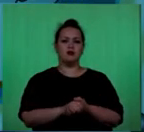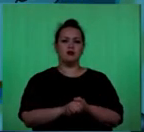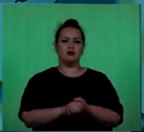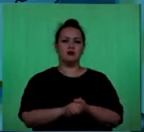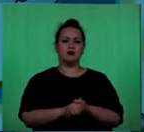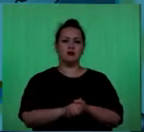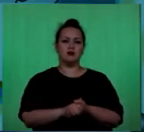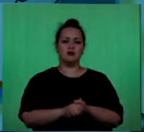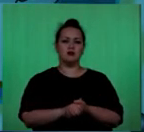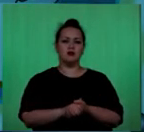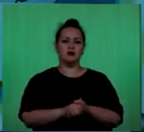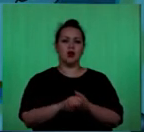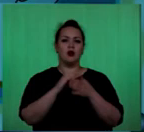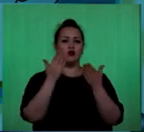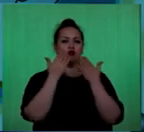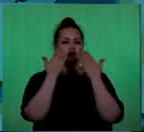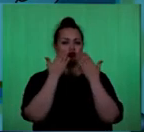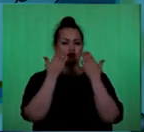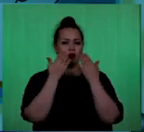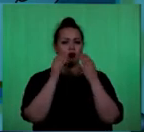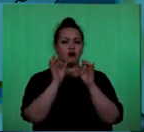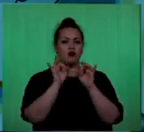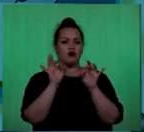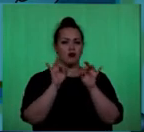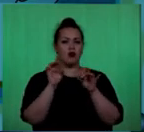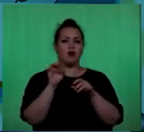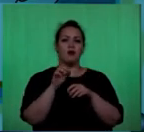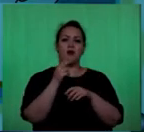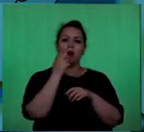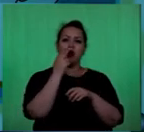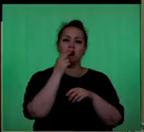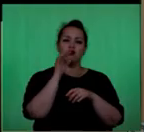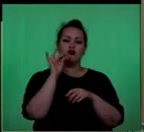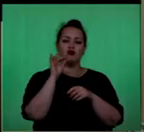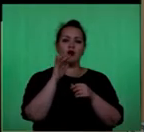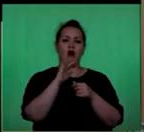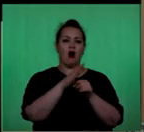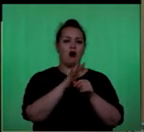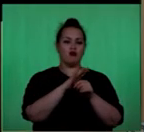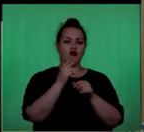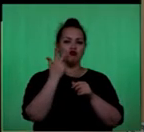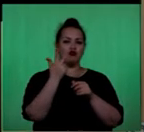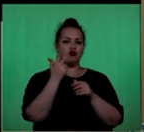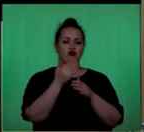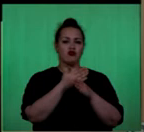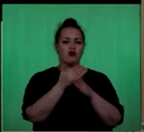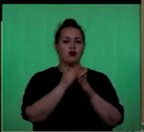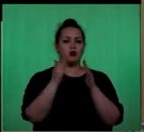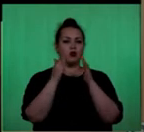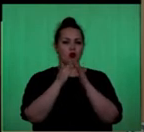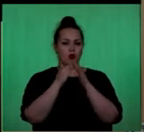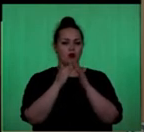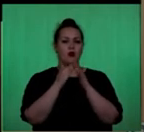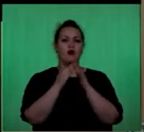мы с вами прочитали произведение малыш и карлсон третью часть дома я прошу у вас